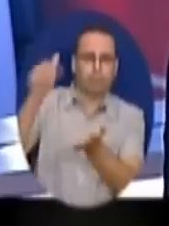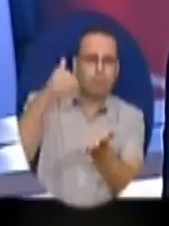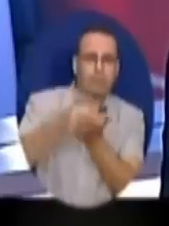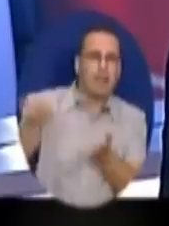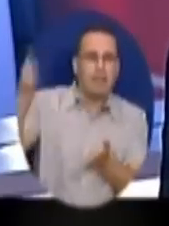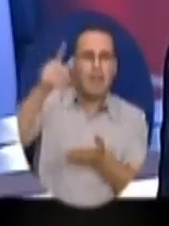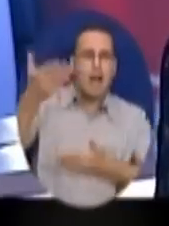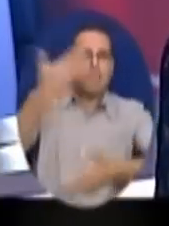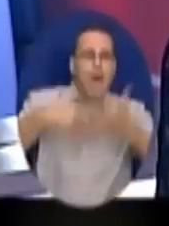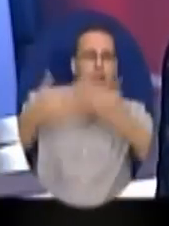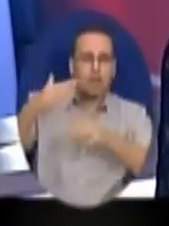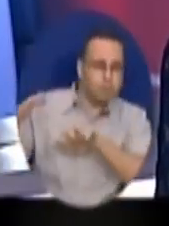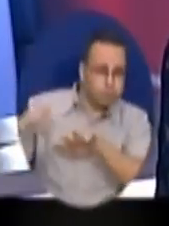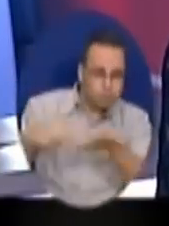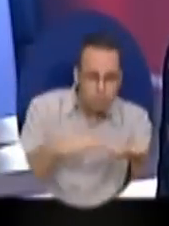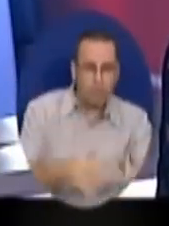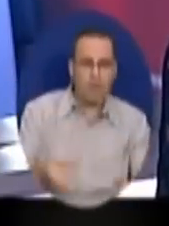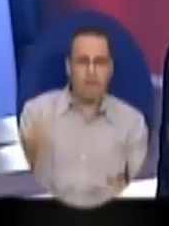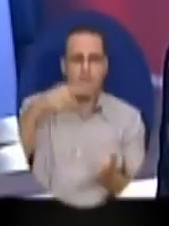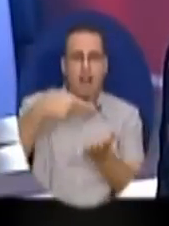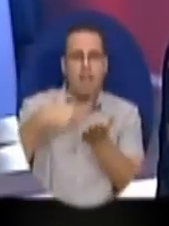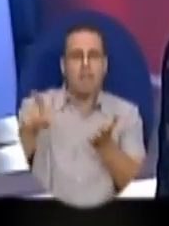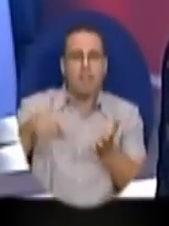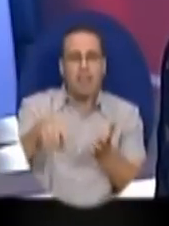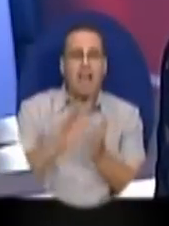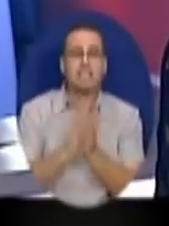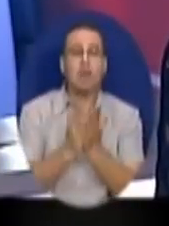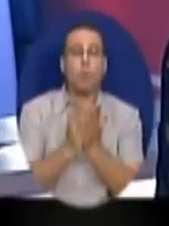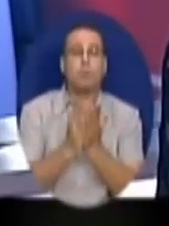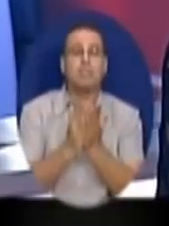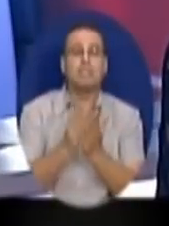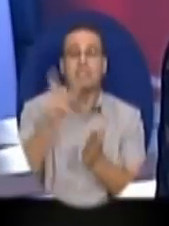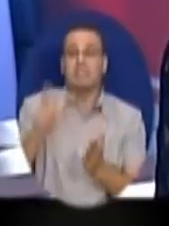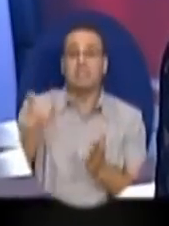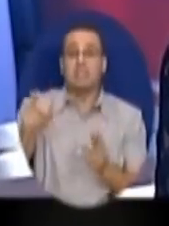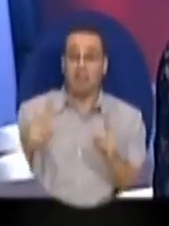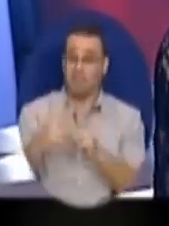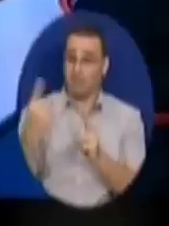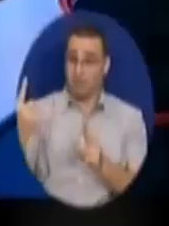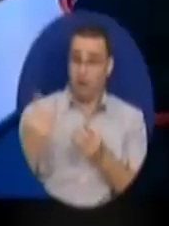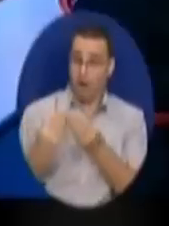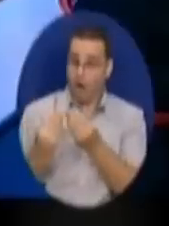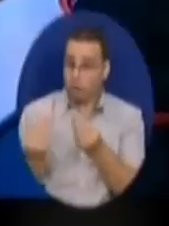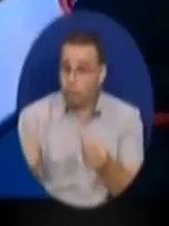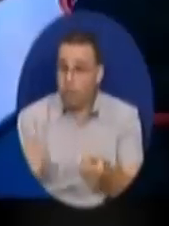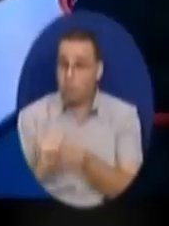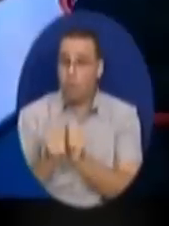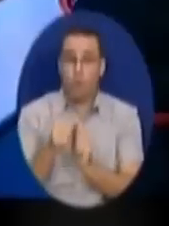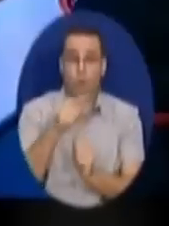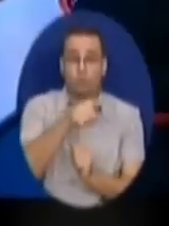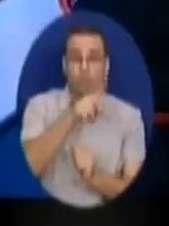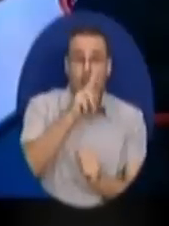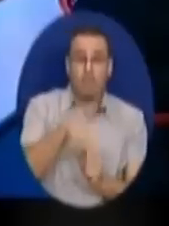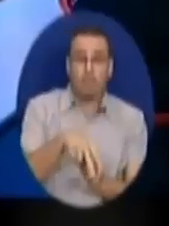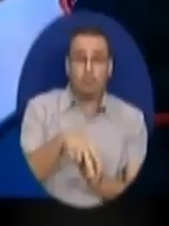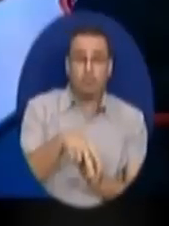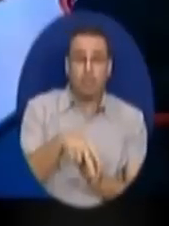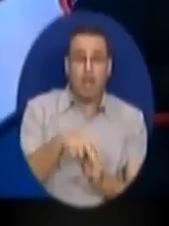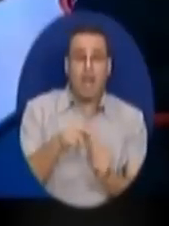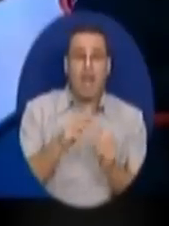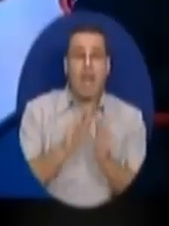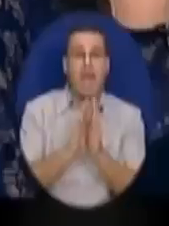המהגרים לבטל את האזרחות הצרפתית של החשודים או של החשודים בעלי אזרחות